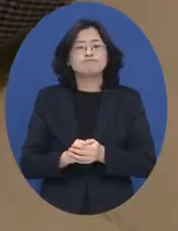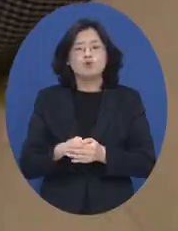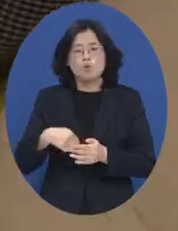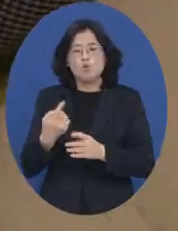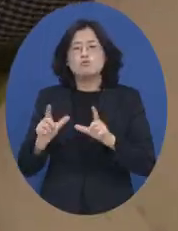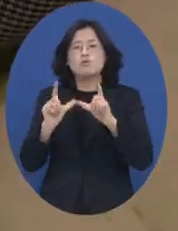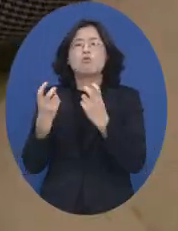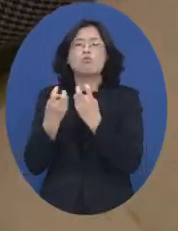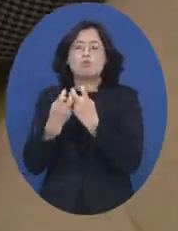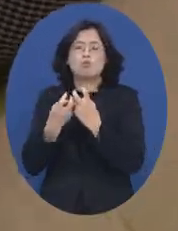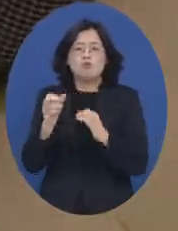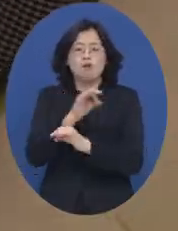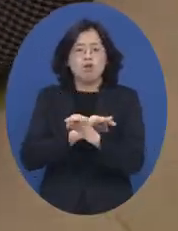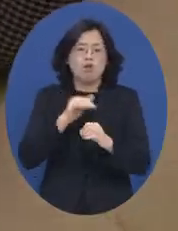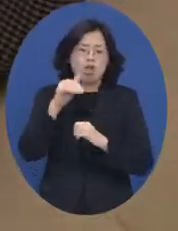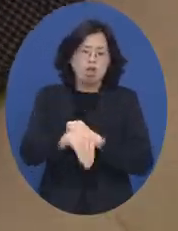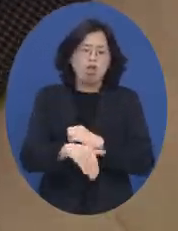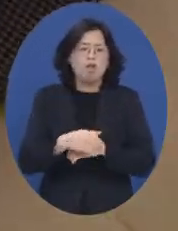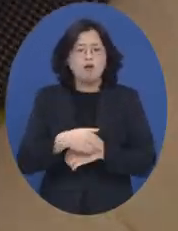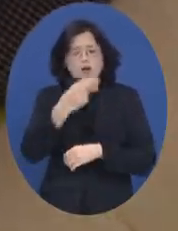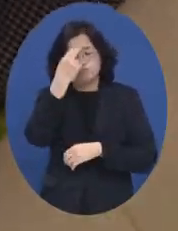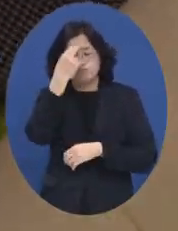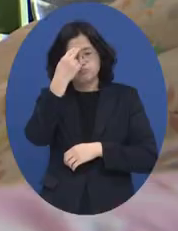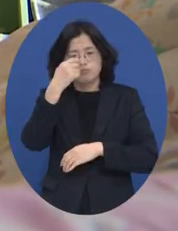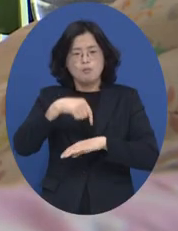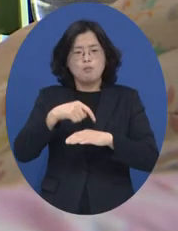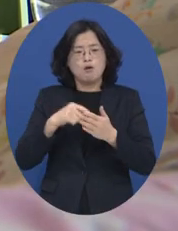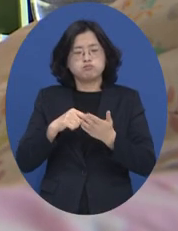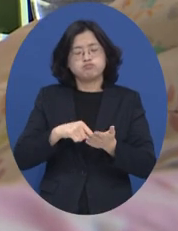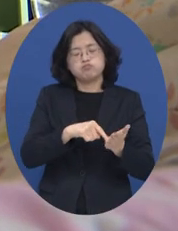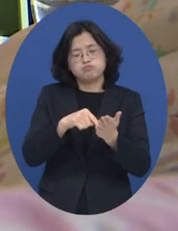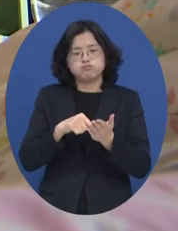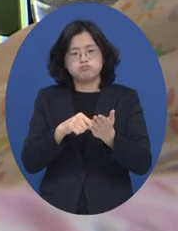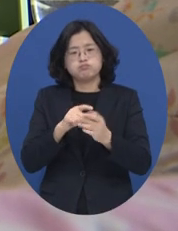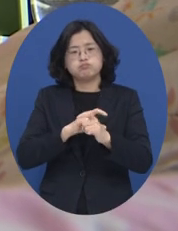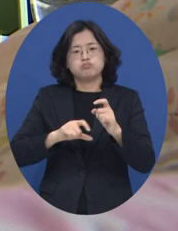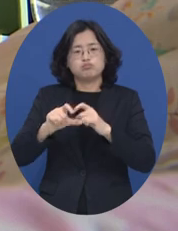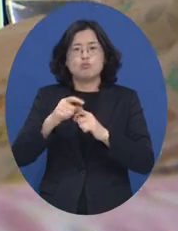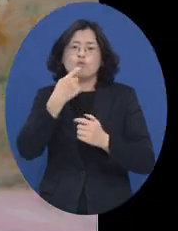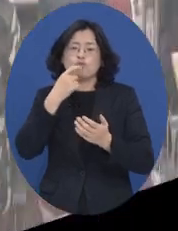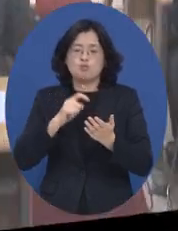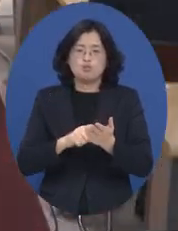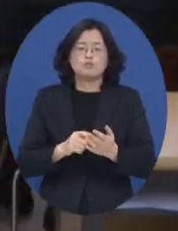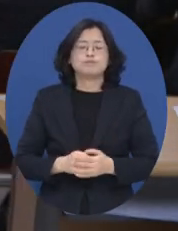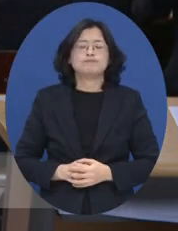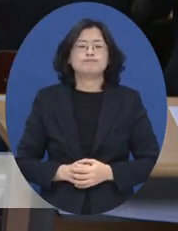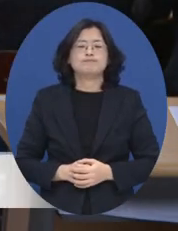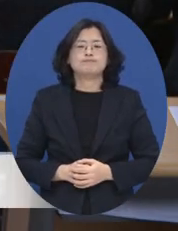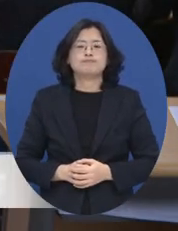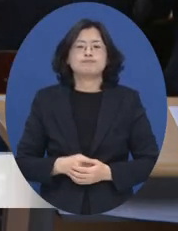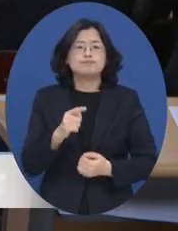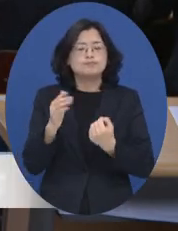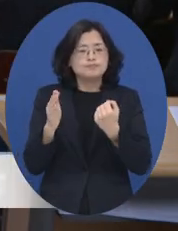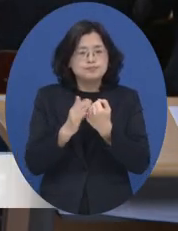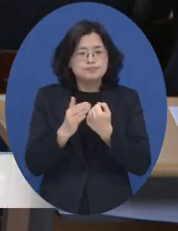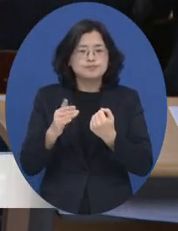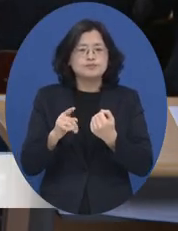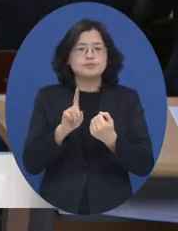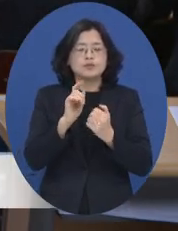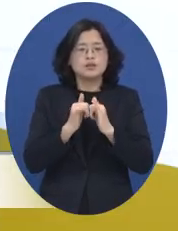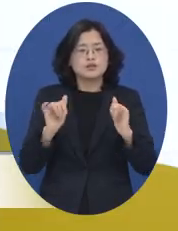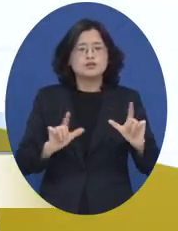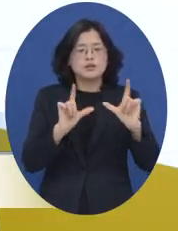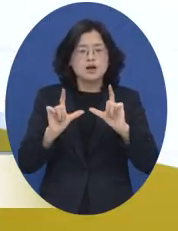비해 경제적 어려움과 사회적 단절, 심리적 외로움 등에 더 노출되기 쉽다는 것. 이에 경기도는 1인 가구를